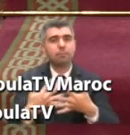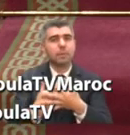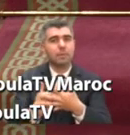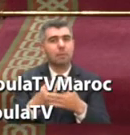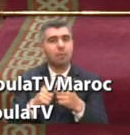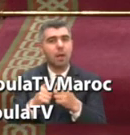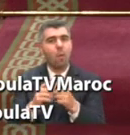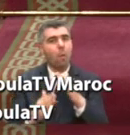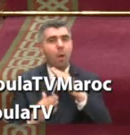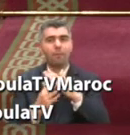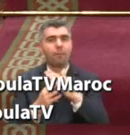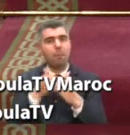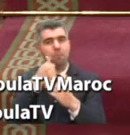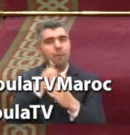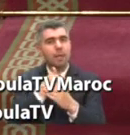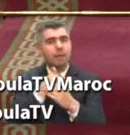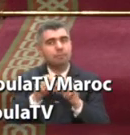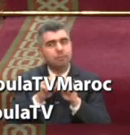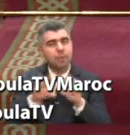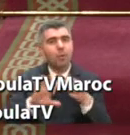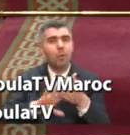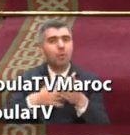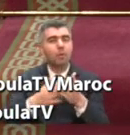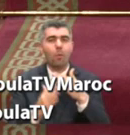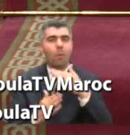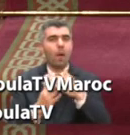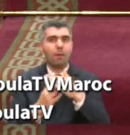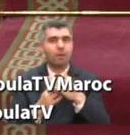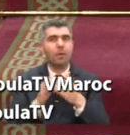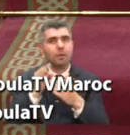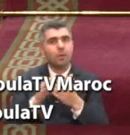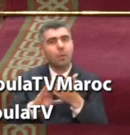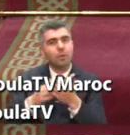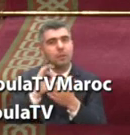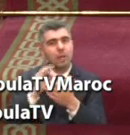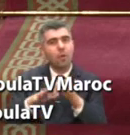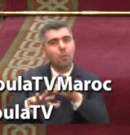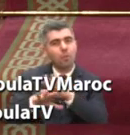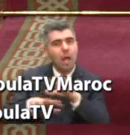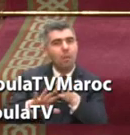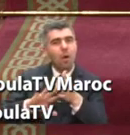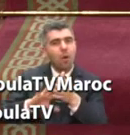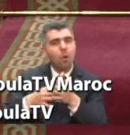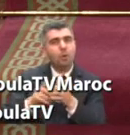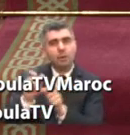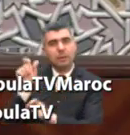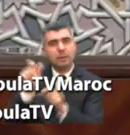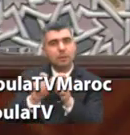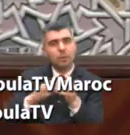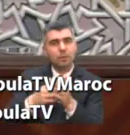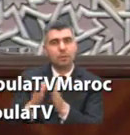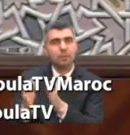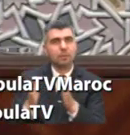هذه الظواهر اللي خرجت من المدرسة ولكن راه انتشرت وبدأت كتنخر الجسم ديال المجتمع في عدة مشاكل ميادين أخرى.